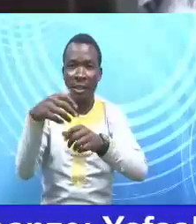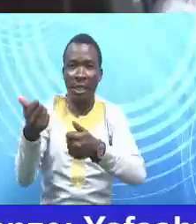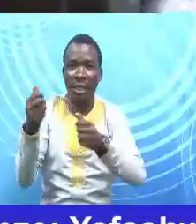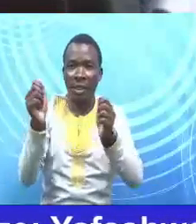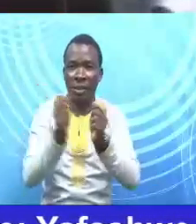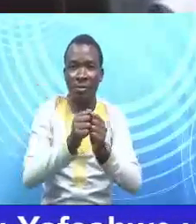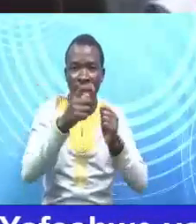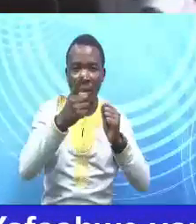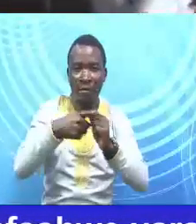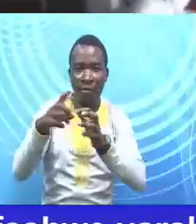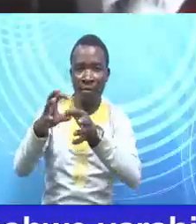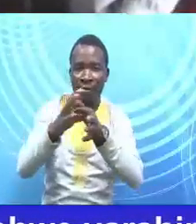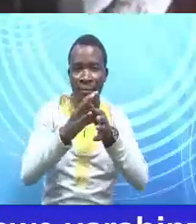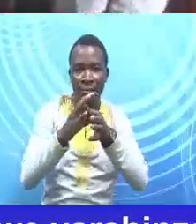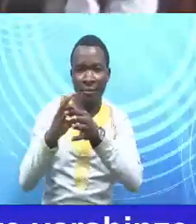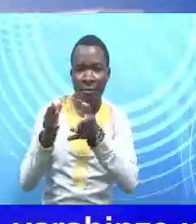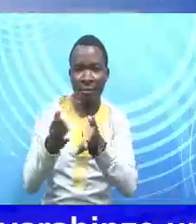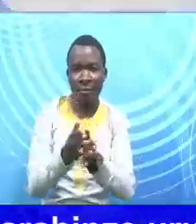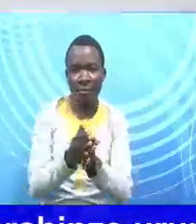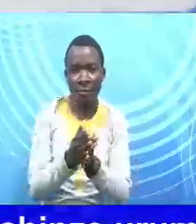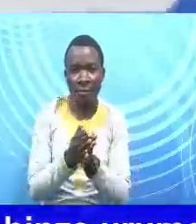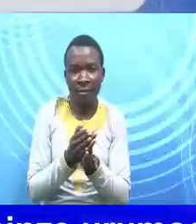16 yifatanyije